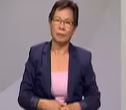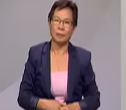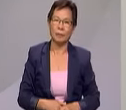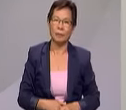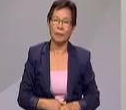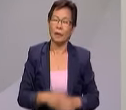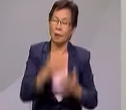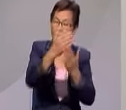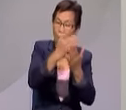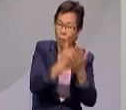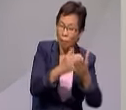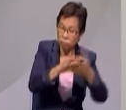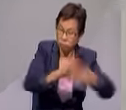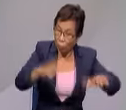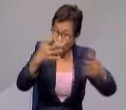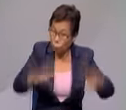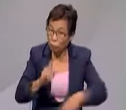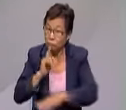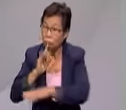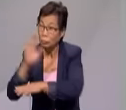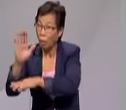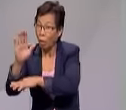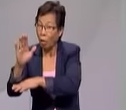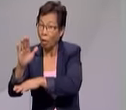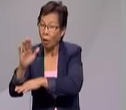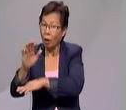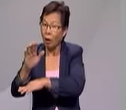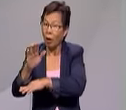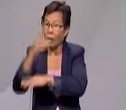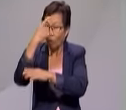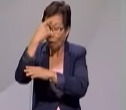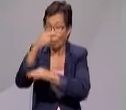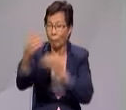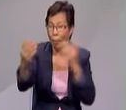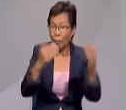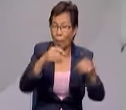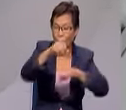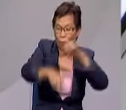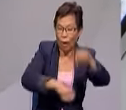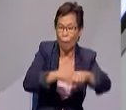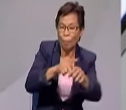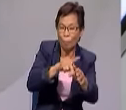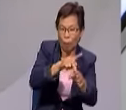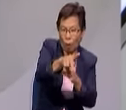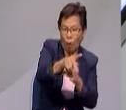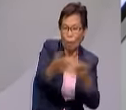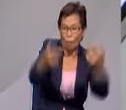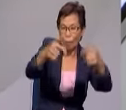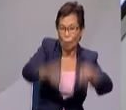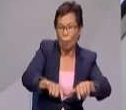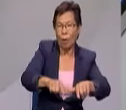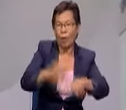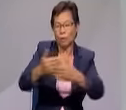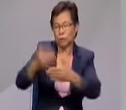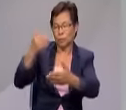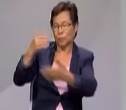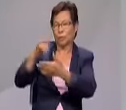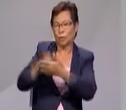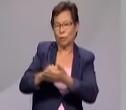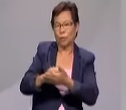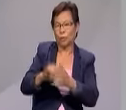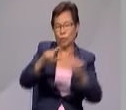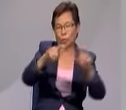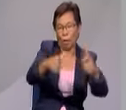Pelbagai langkah keselamatan juga telah dijamin untuk memenuhi permintaan ramai berbanding perlumbaan jelajah profesional yang berlangsung sebelum ini. Lima